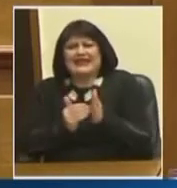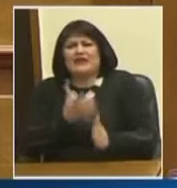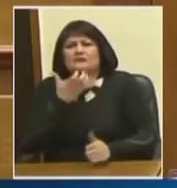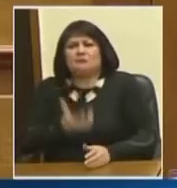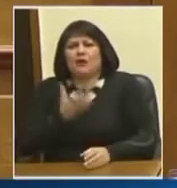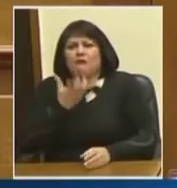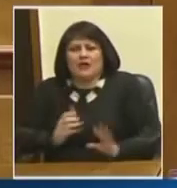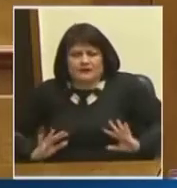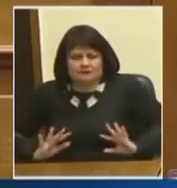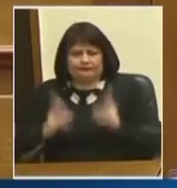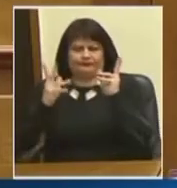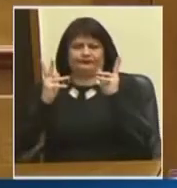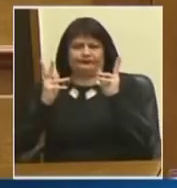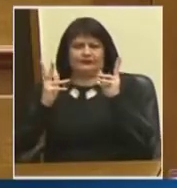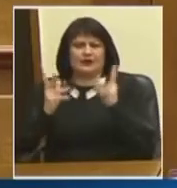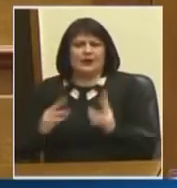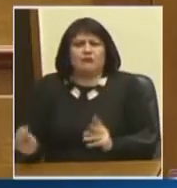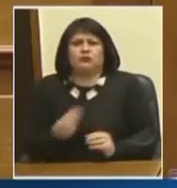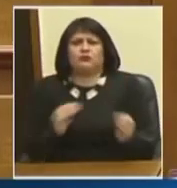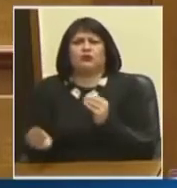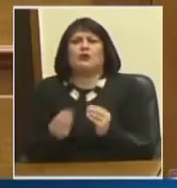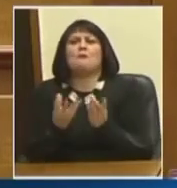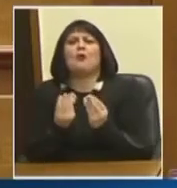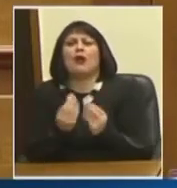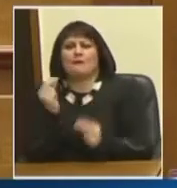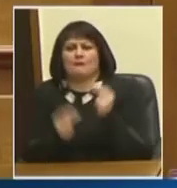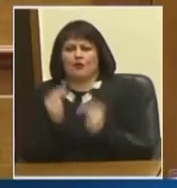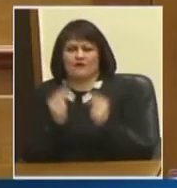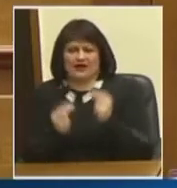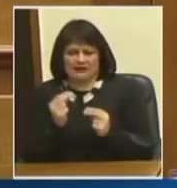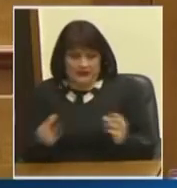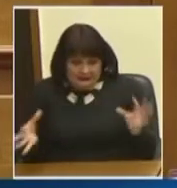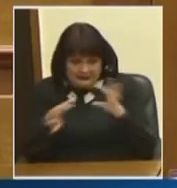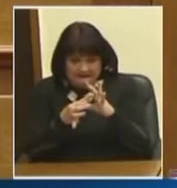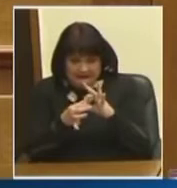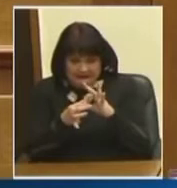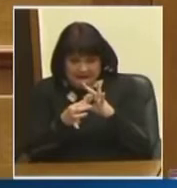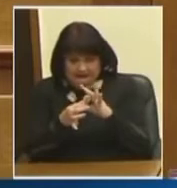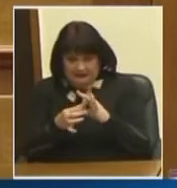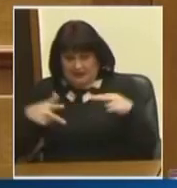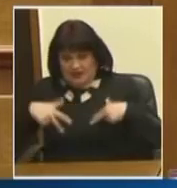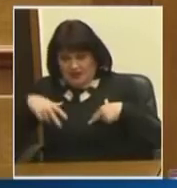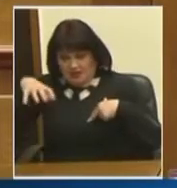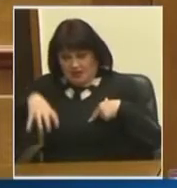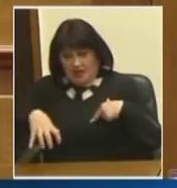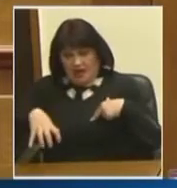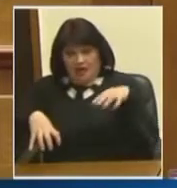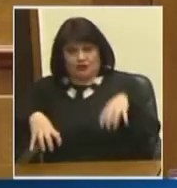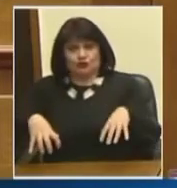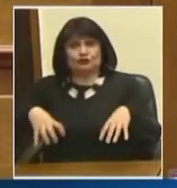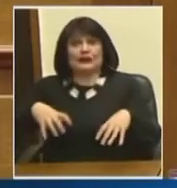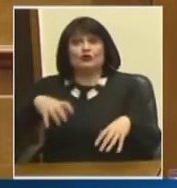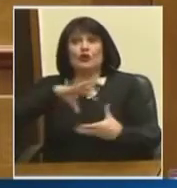ιερείς και δημιουργώντας πολλά προβλήματα στις σχέσεις του ελληνικού κράτους με το